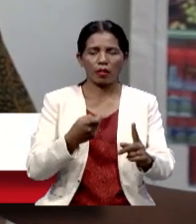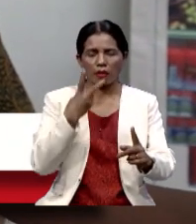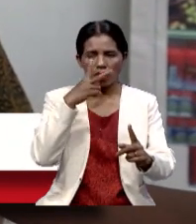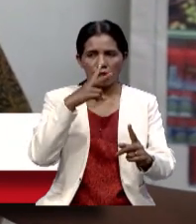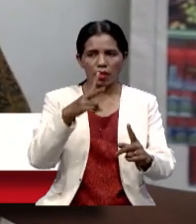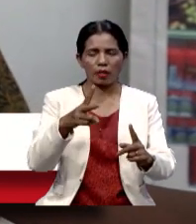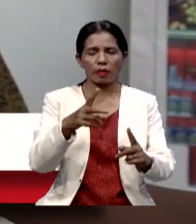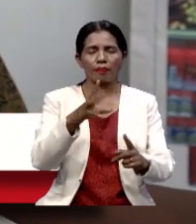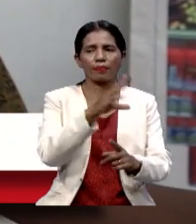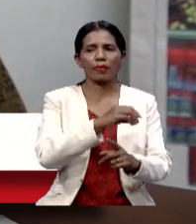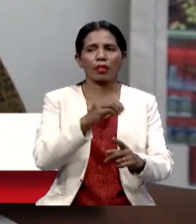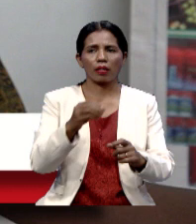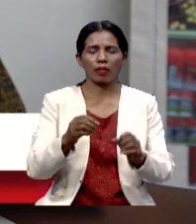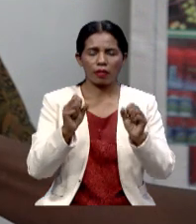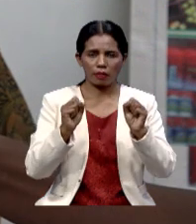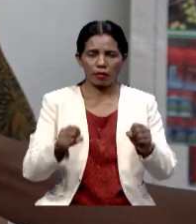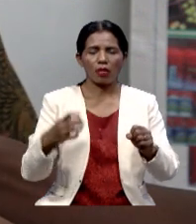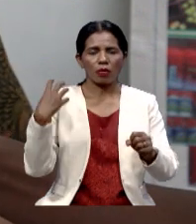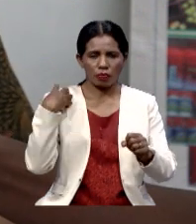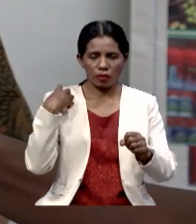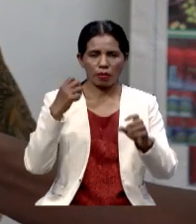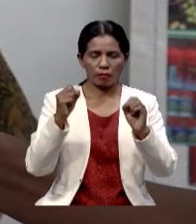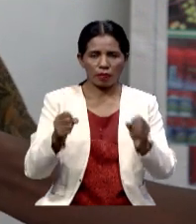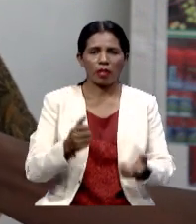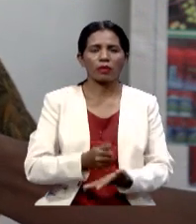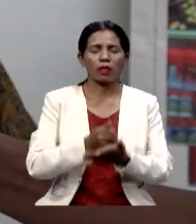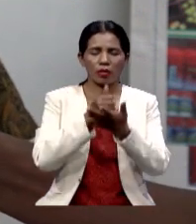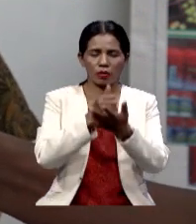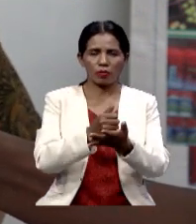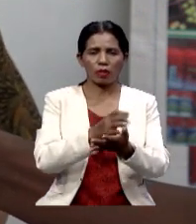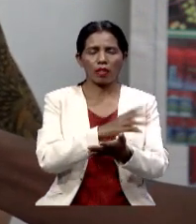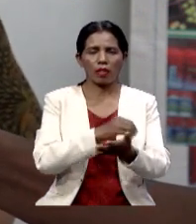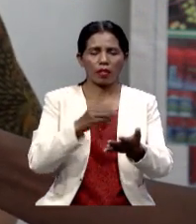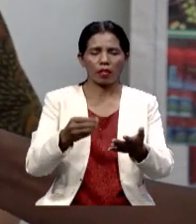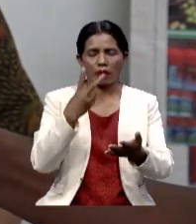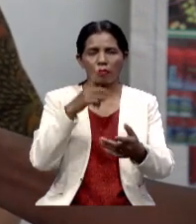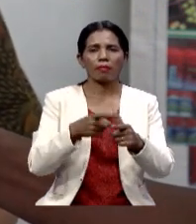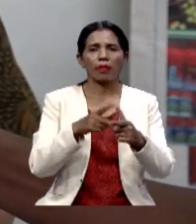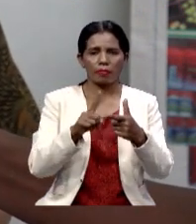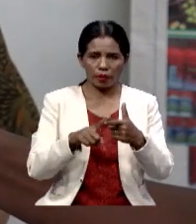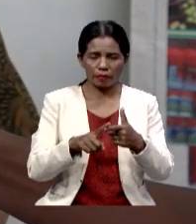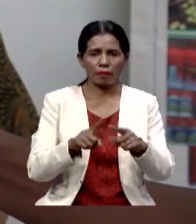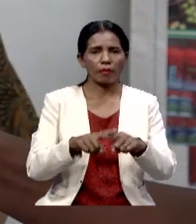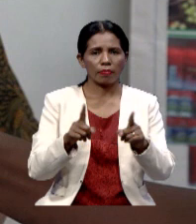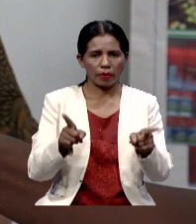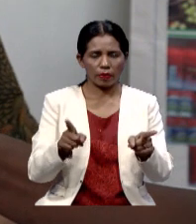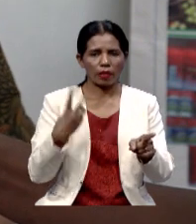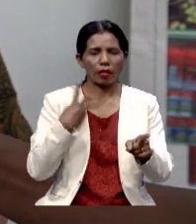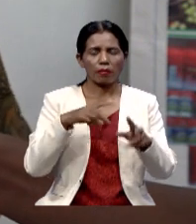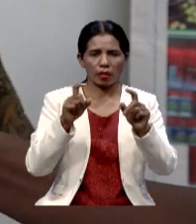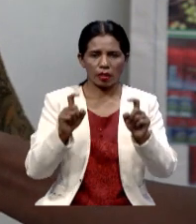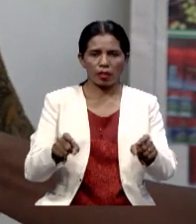Lab IFISA ini memang memungkinkan untuk dapat melakukan operasional pengujian. Namun memang perlu